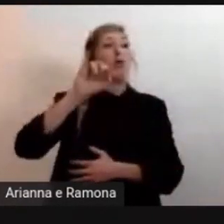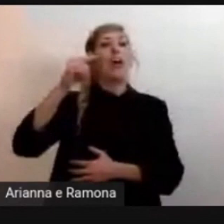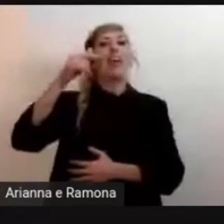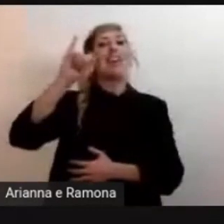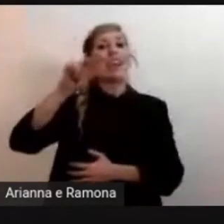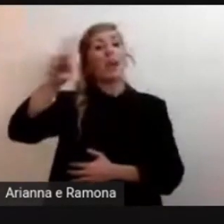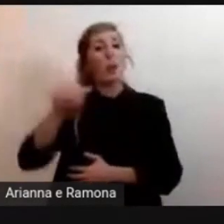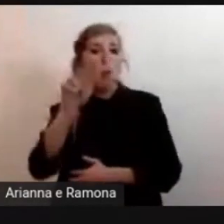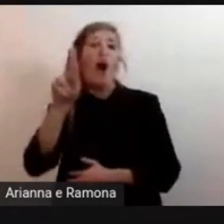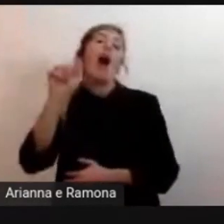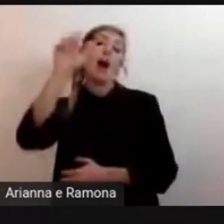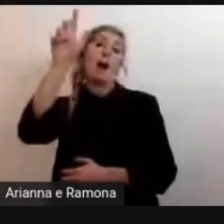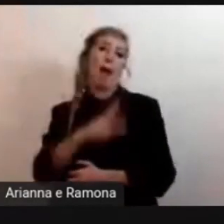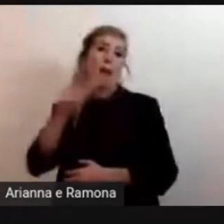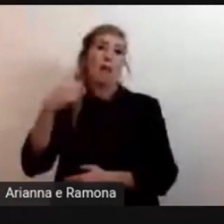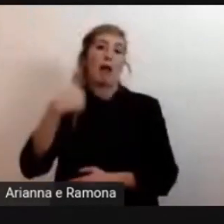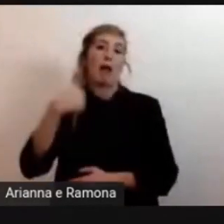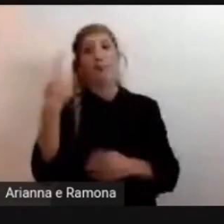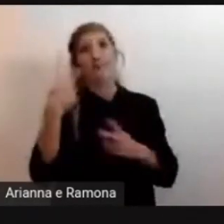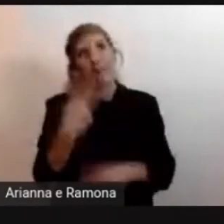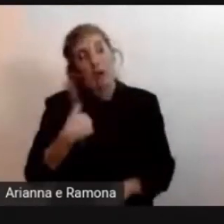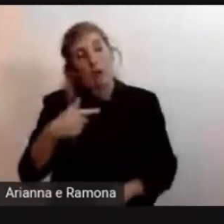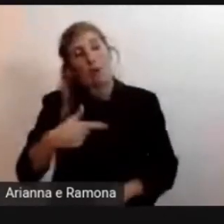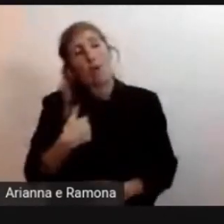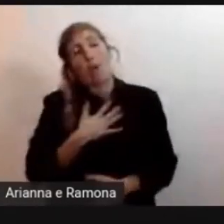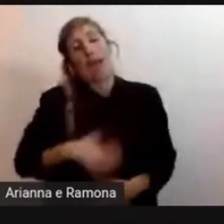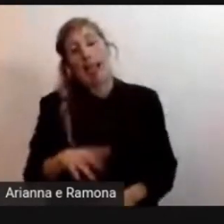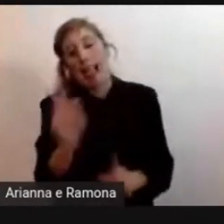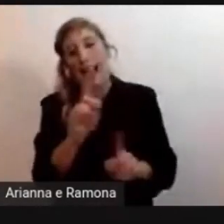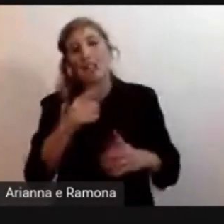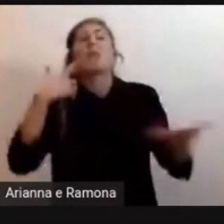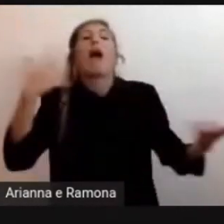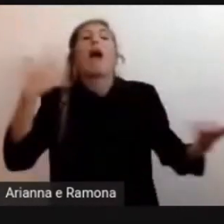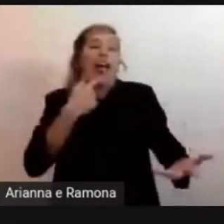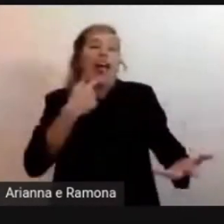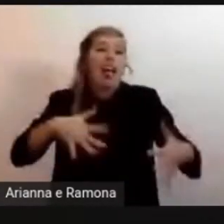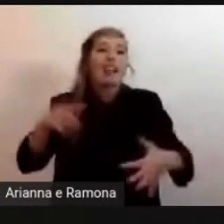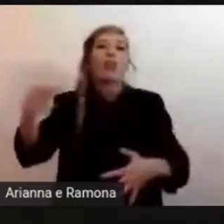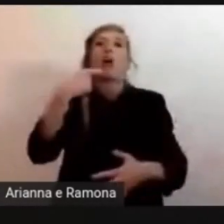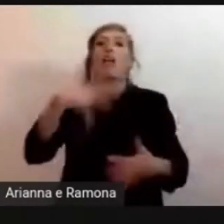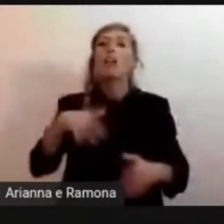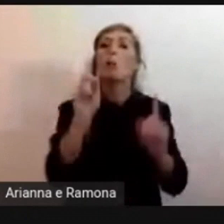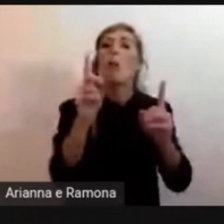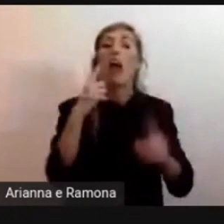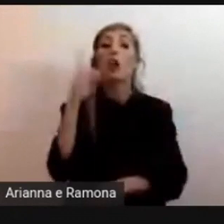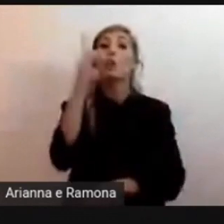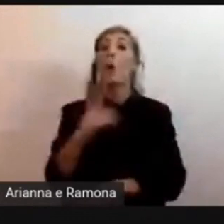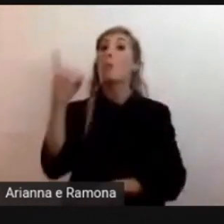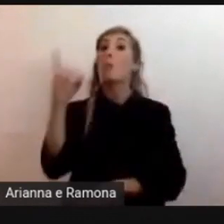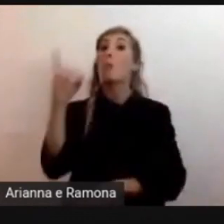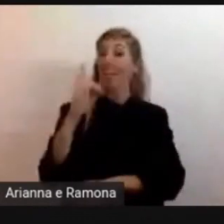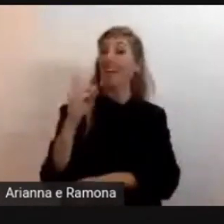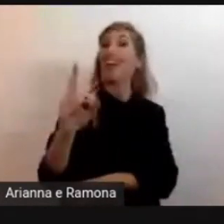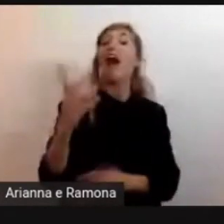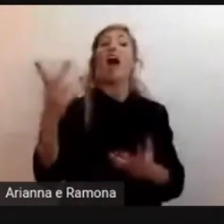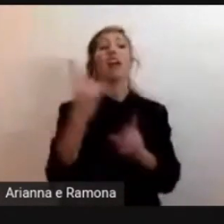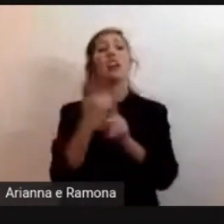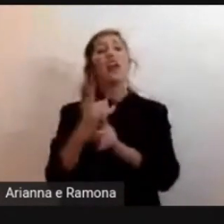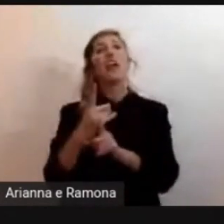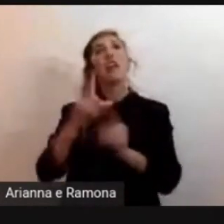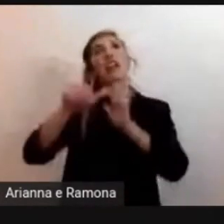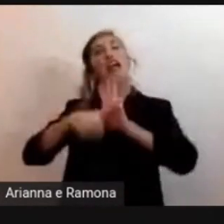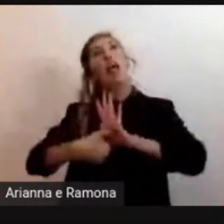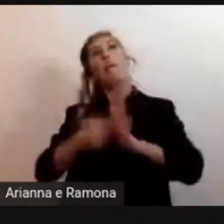ha detto per cui la domenica di almeno la domenica si ha il tempo di riflessione tempo